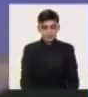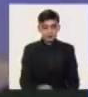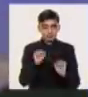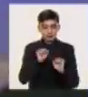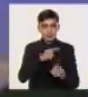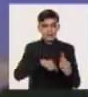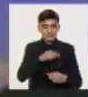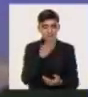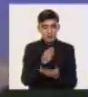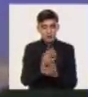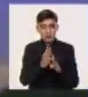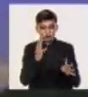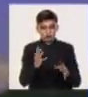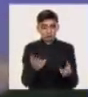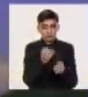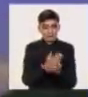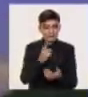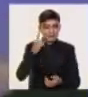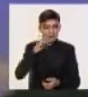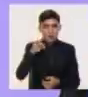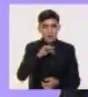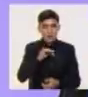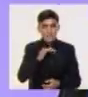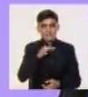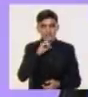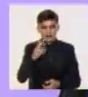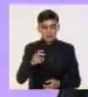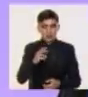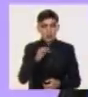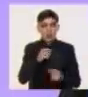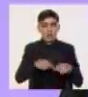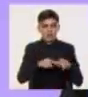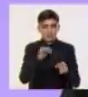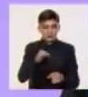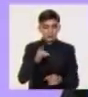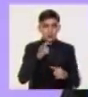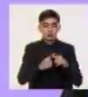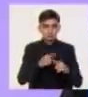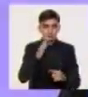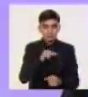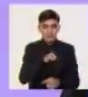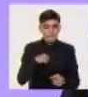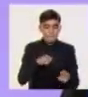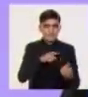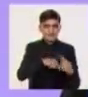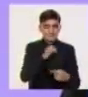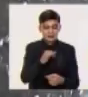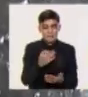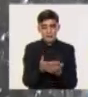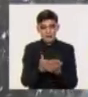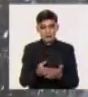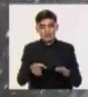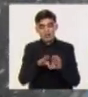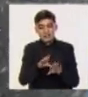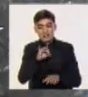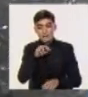Защитники бизнеса, в свою очередь, поддерживают идею фискальных органов. Говорят, что в итоге от этого в плюсе будет сам бизнес. Например, при закрытии того